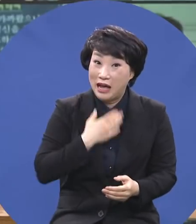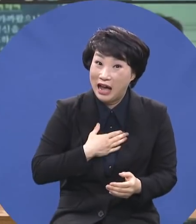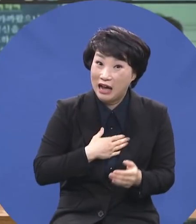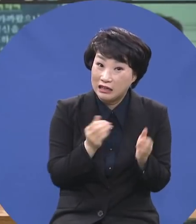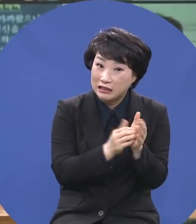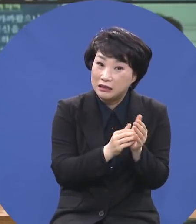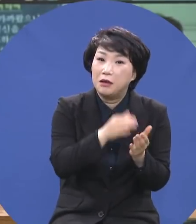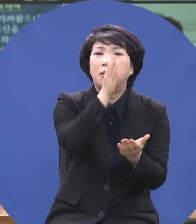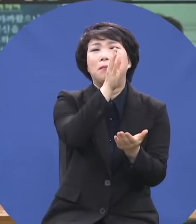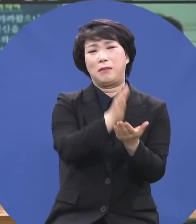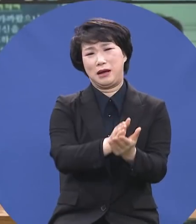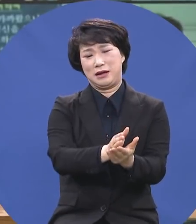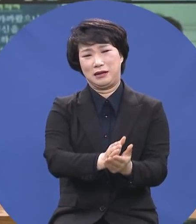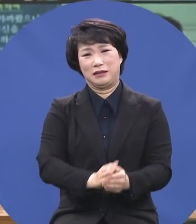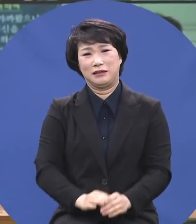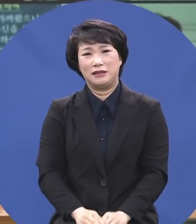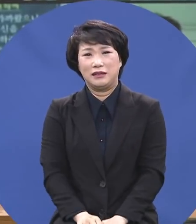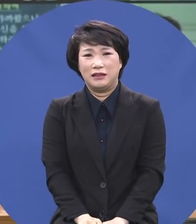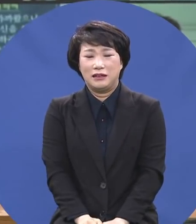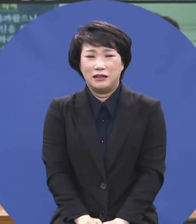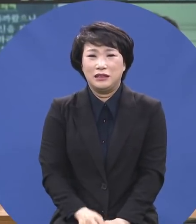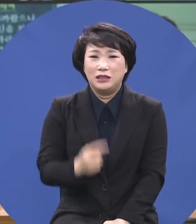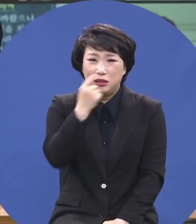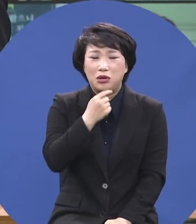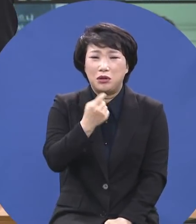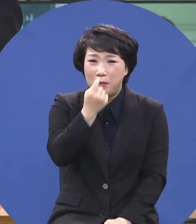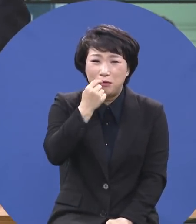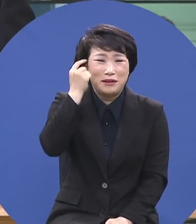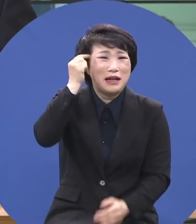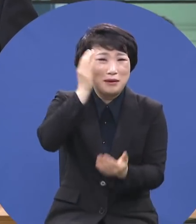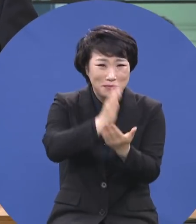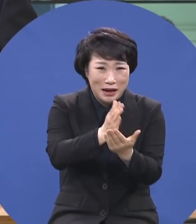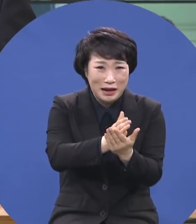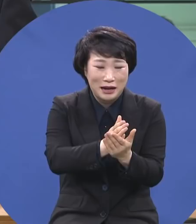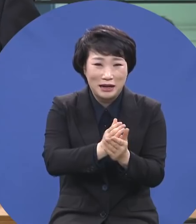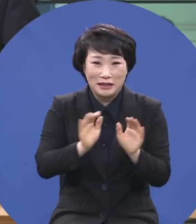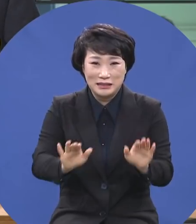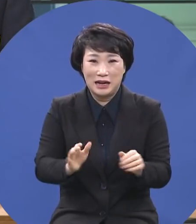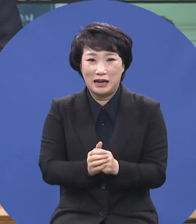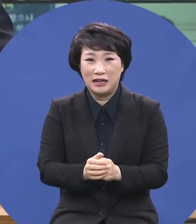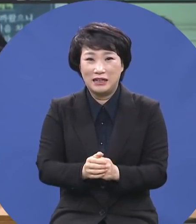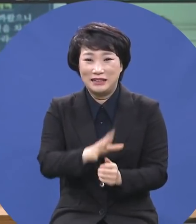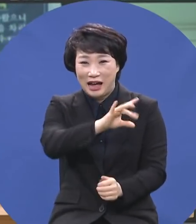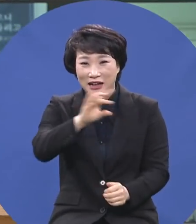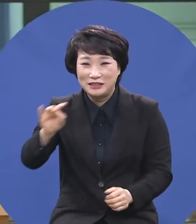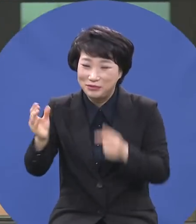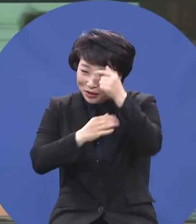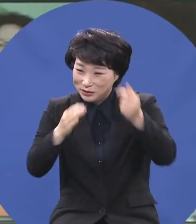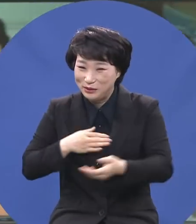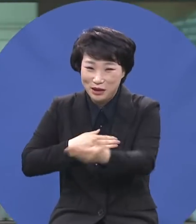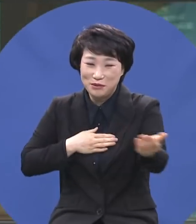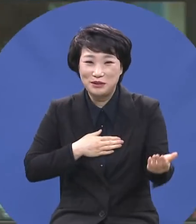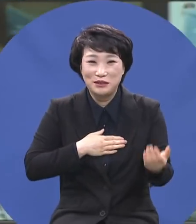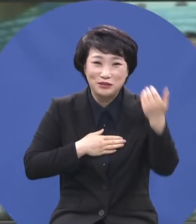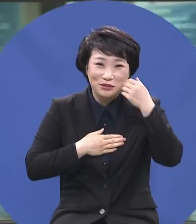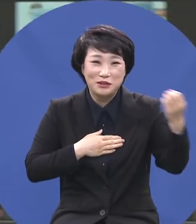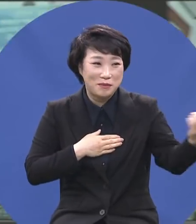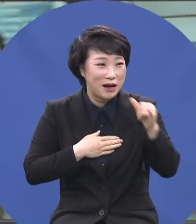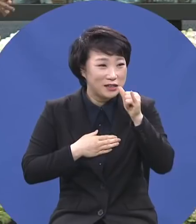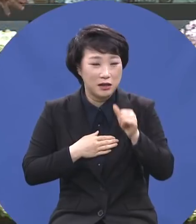이론으로 알려하지 마라. 이론으로 배우려 하지 마라. 예, 가끔 우리 성도들이 그런 사람이